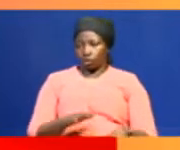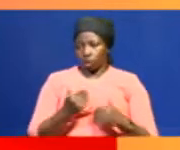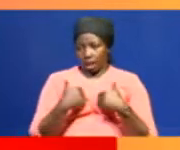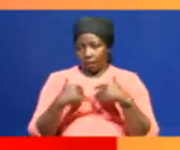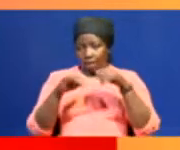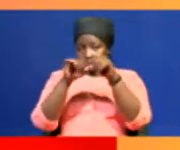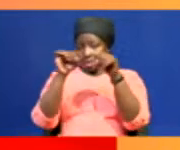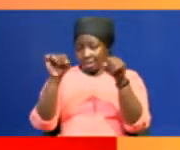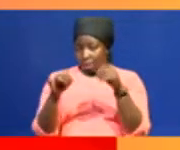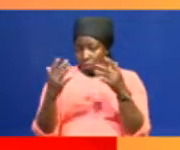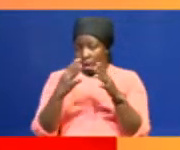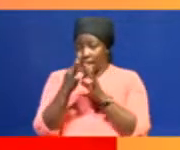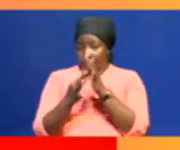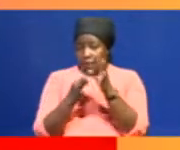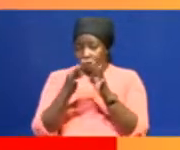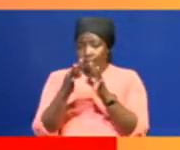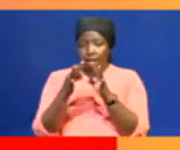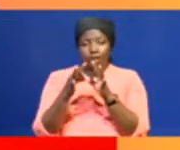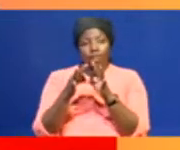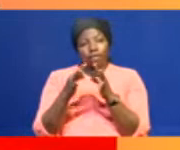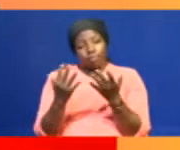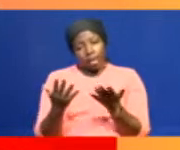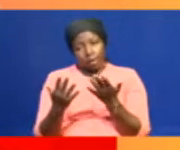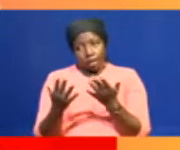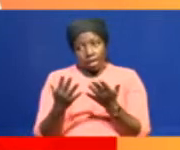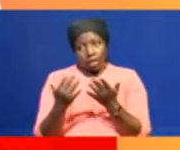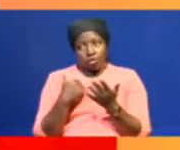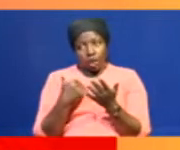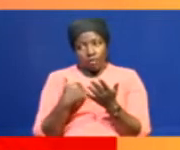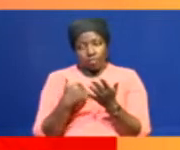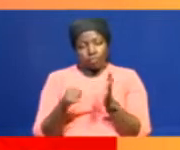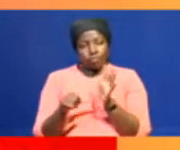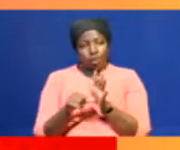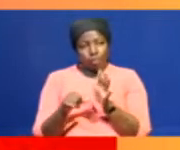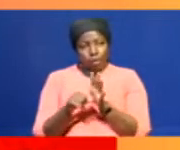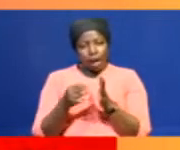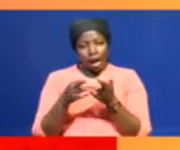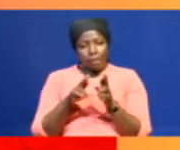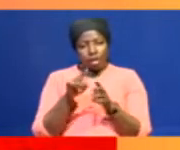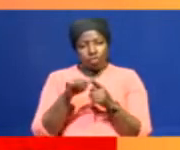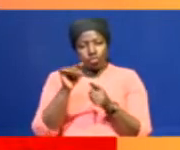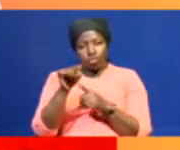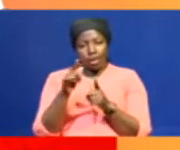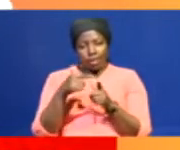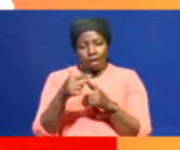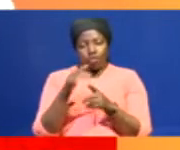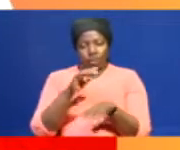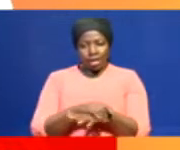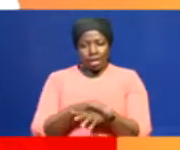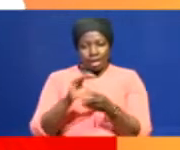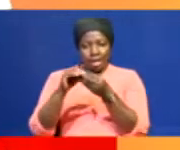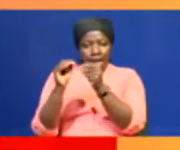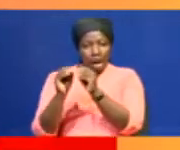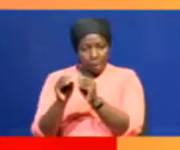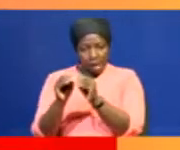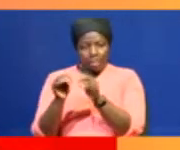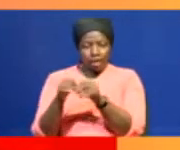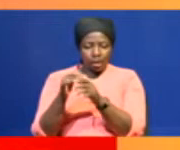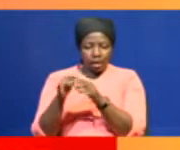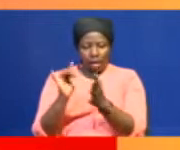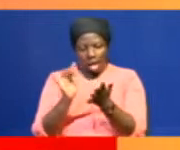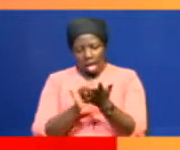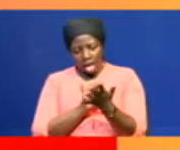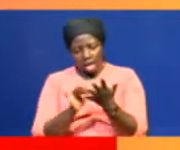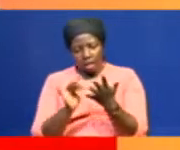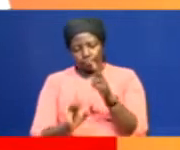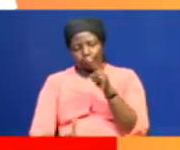mtu akifanyiwa makosa ukipata number plate ukikii inakupatia huyo ni nani. Kwa sababu utapata ule mtu mwenye amekuibia, ukienda kusearch ile pikipiki hata